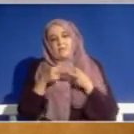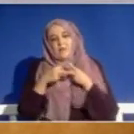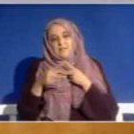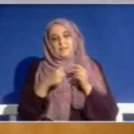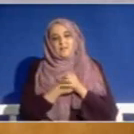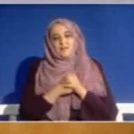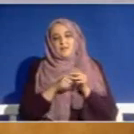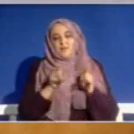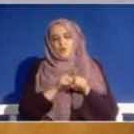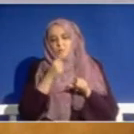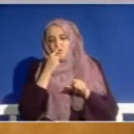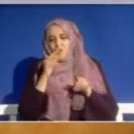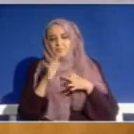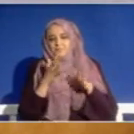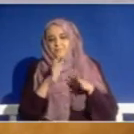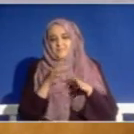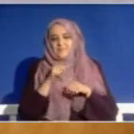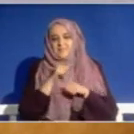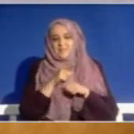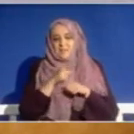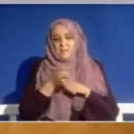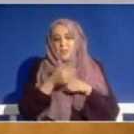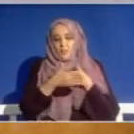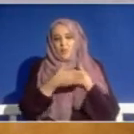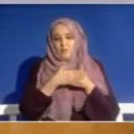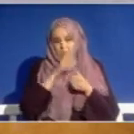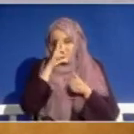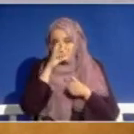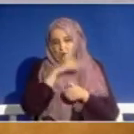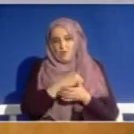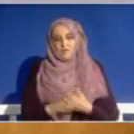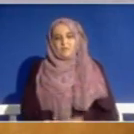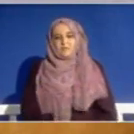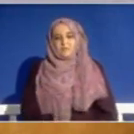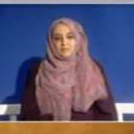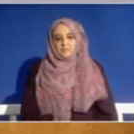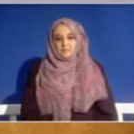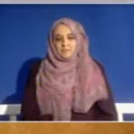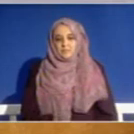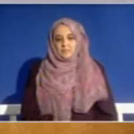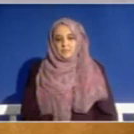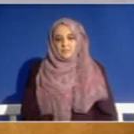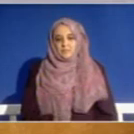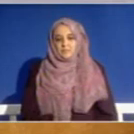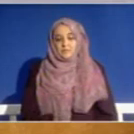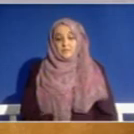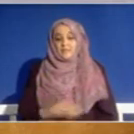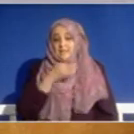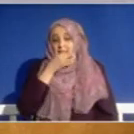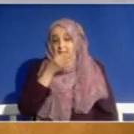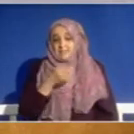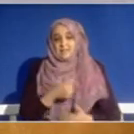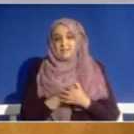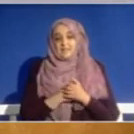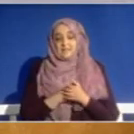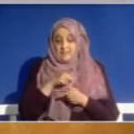وكأنه استقرب دنو أجله، يعني من معناها قريب أن يغادر الدنيا، فقال له يا سيدي